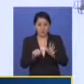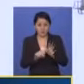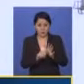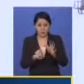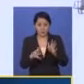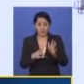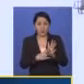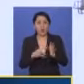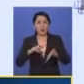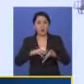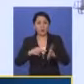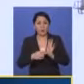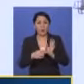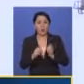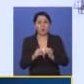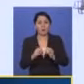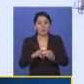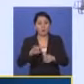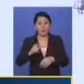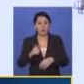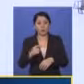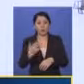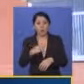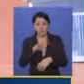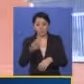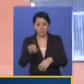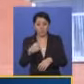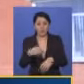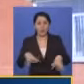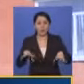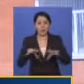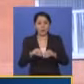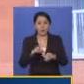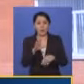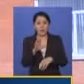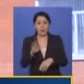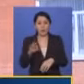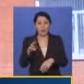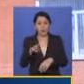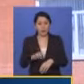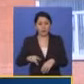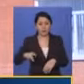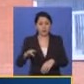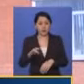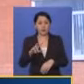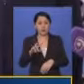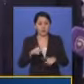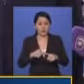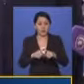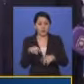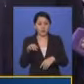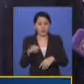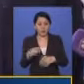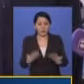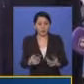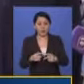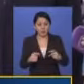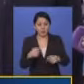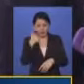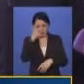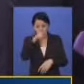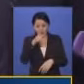бюджеті біршама өсіп 12,5 миллиард теңгені құрады. Жалпы Бескөл ауылының оңтүстік шығыс бөлігінде 3 мыңға жуық халық тұрады. Осы жылы